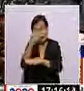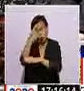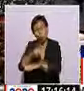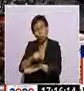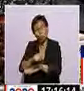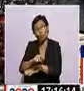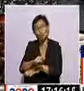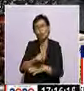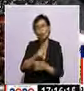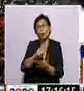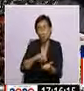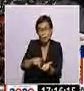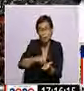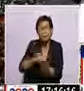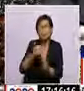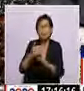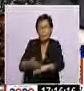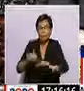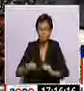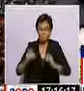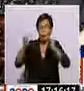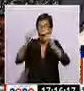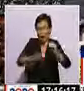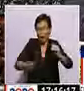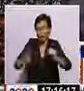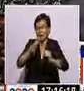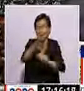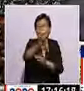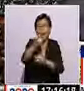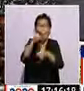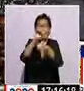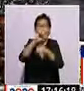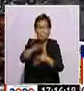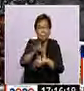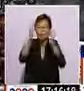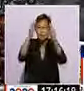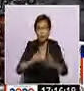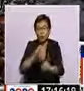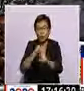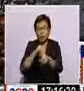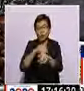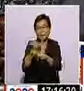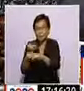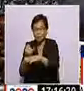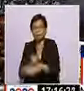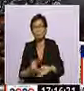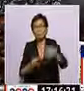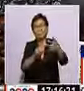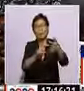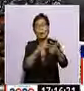untuk perbelanjaan seperti menaik taraf peralatan dan melantik tenaga pengajar daripada industri. Dan